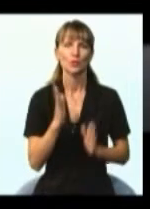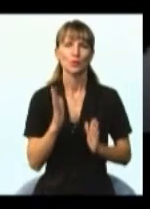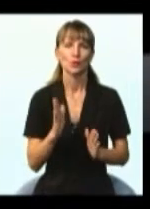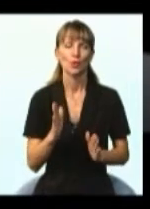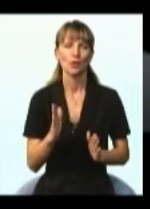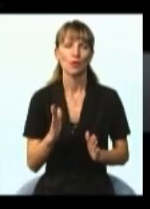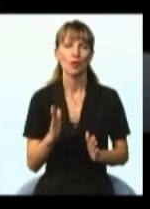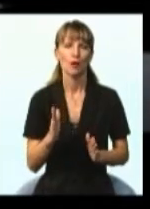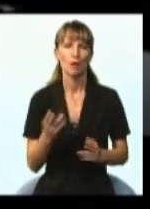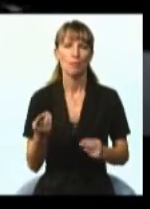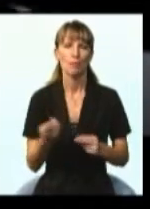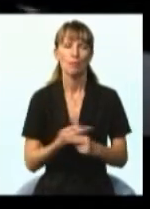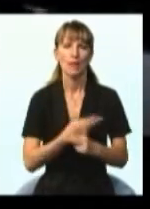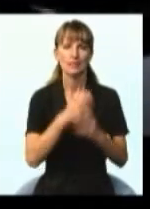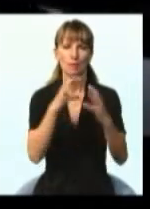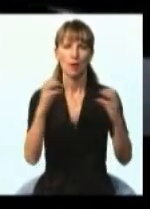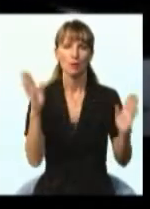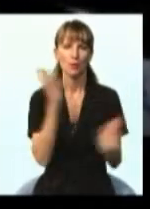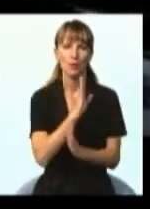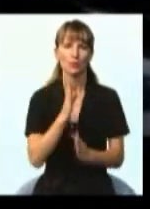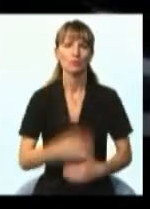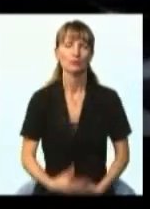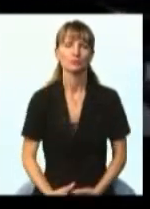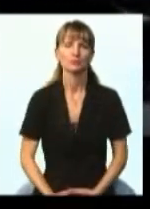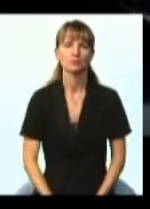лише у безхмарну погоду.